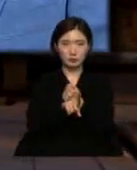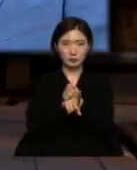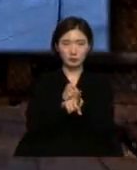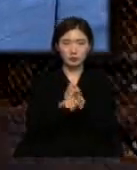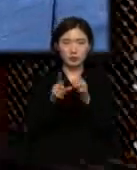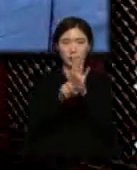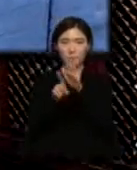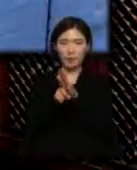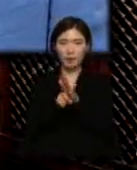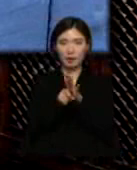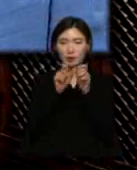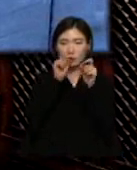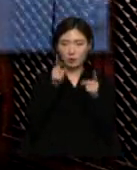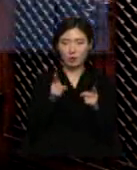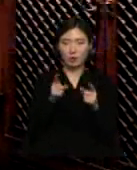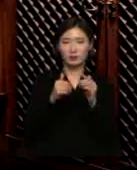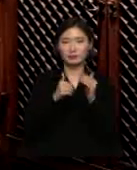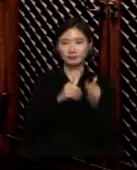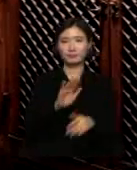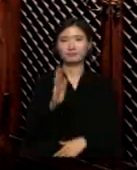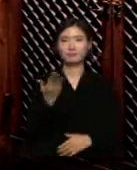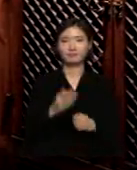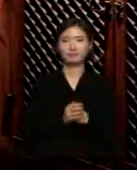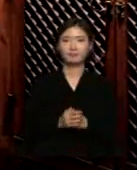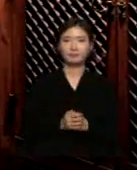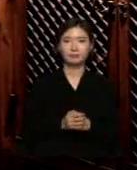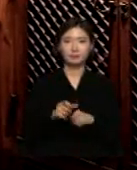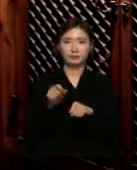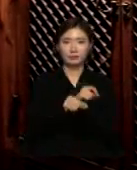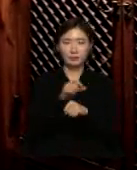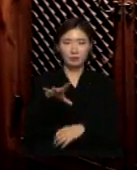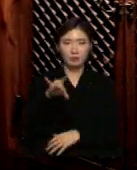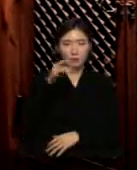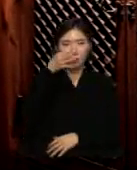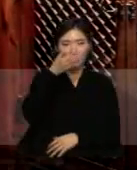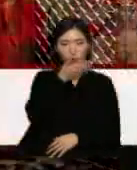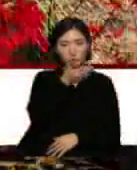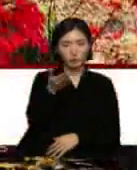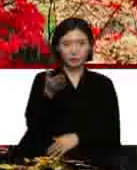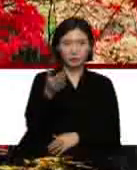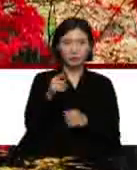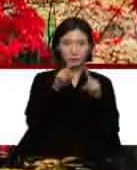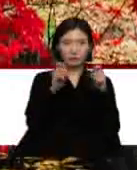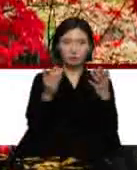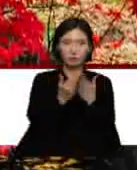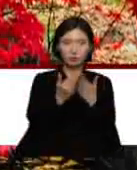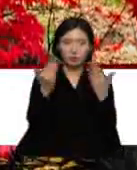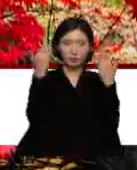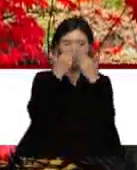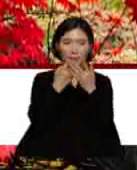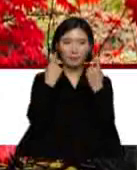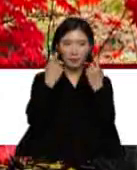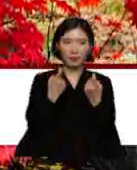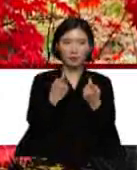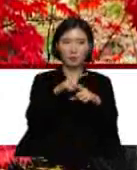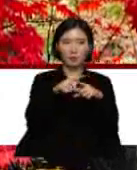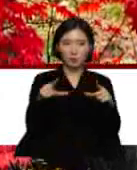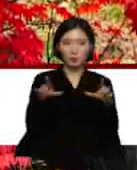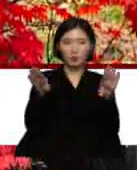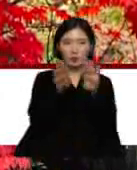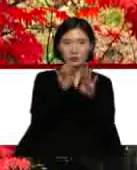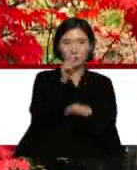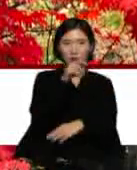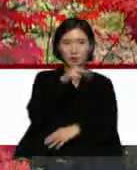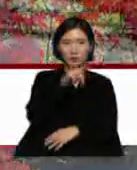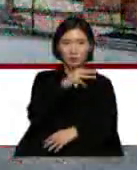기회로 진행을 하게 되었는데요. 특히 첫 선을 보이는 성북야행에서는 그동안 일반에게 닫혀있던